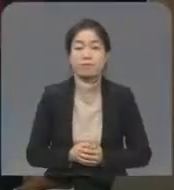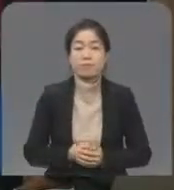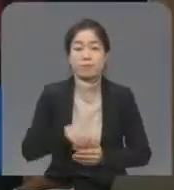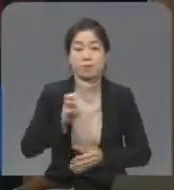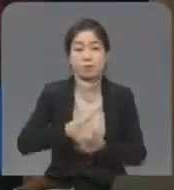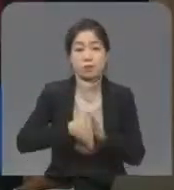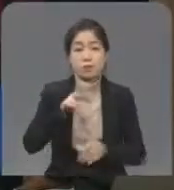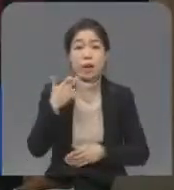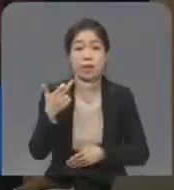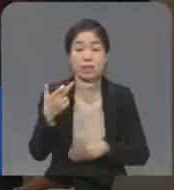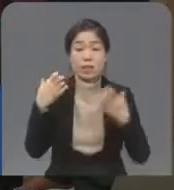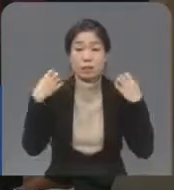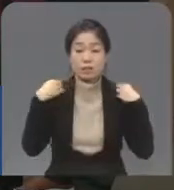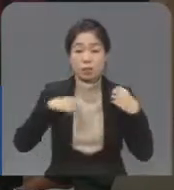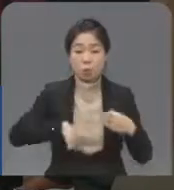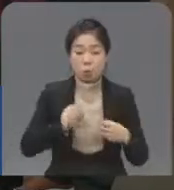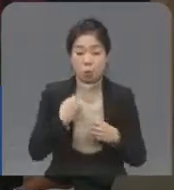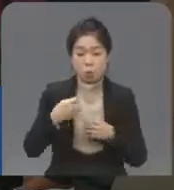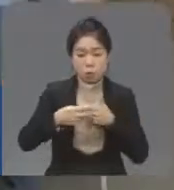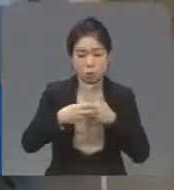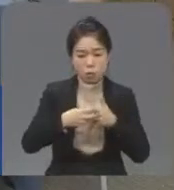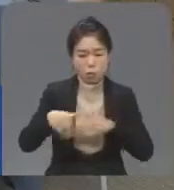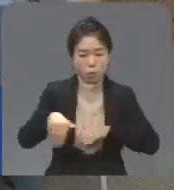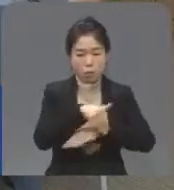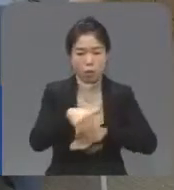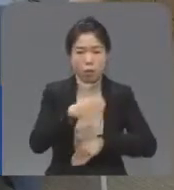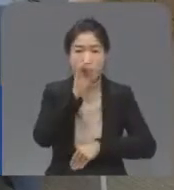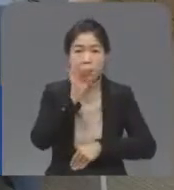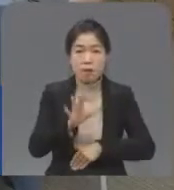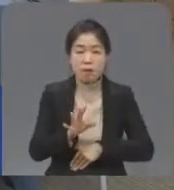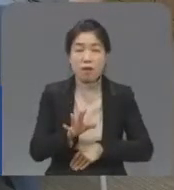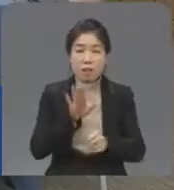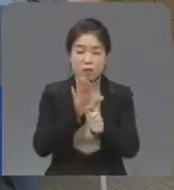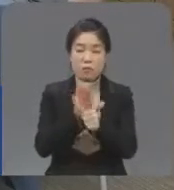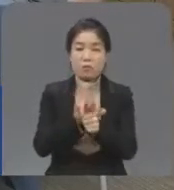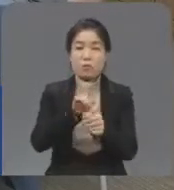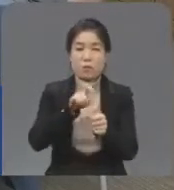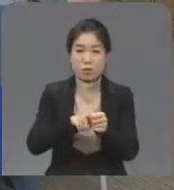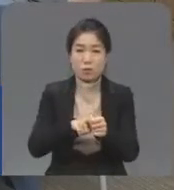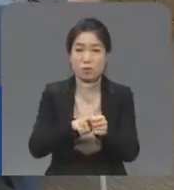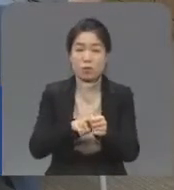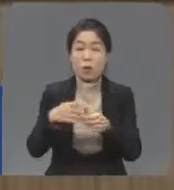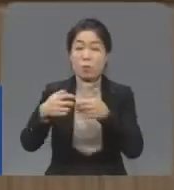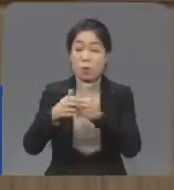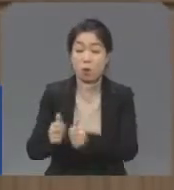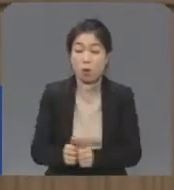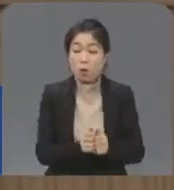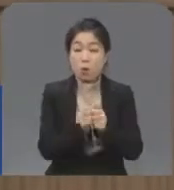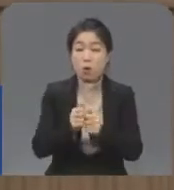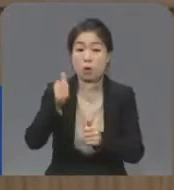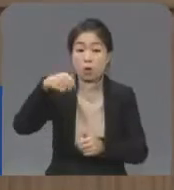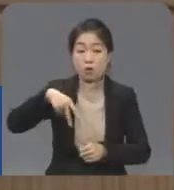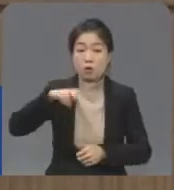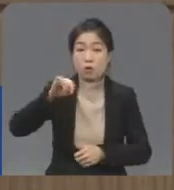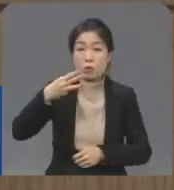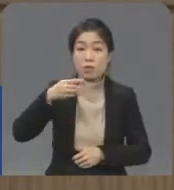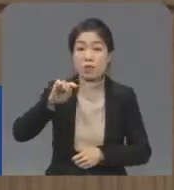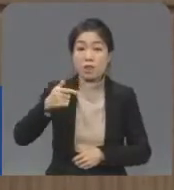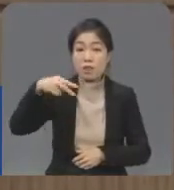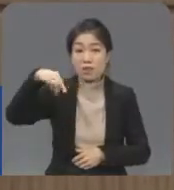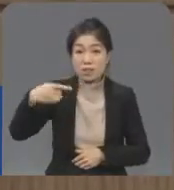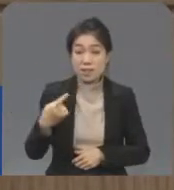광주시 광산구가 홀로 병원에 가기 어려운 시민들을 위해 추진한 병원 동행 서비스 휴블런스가 행정안전부